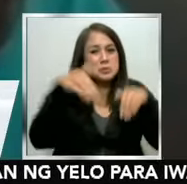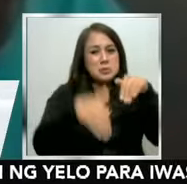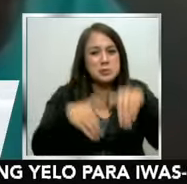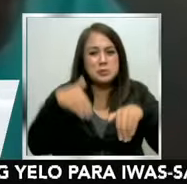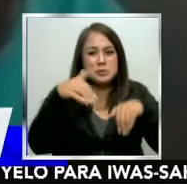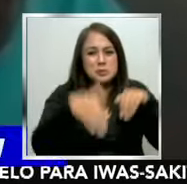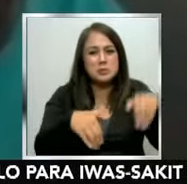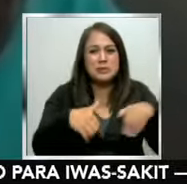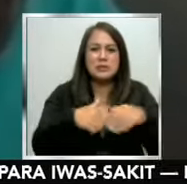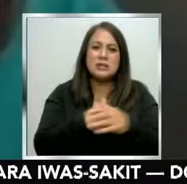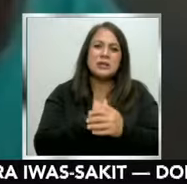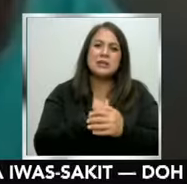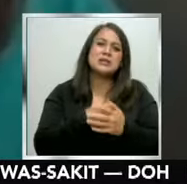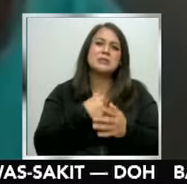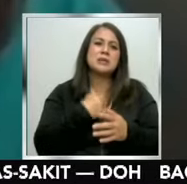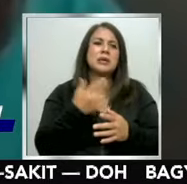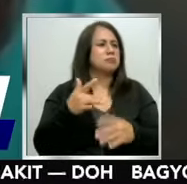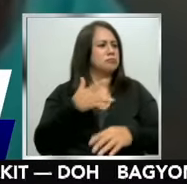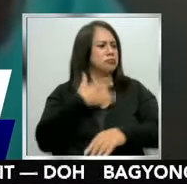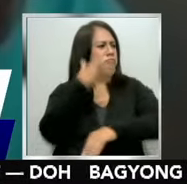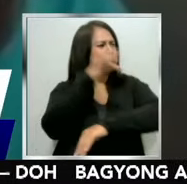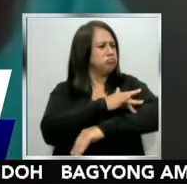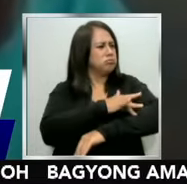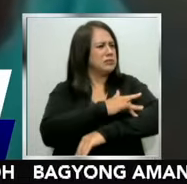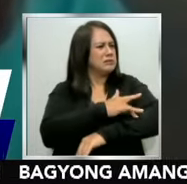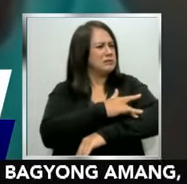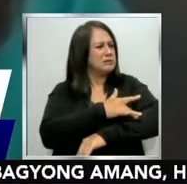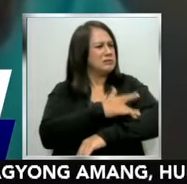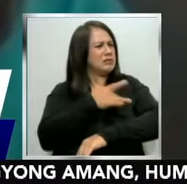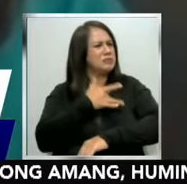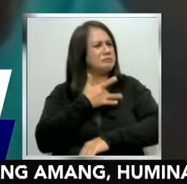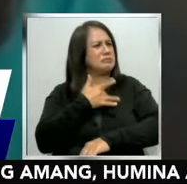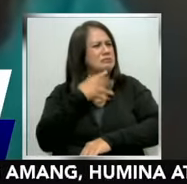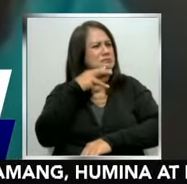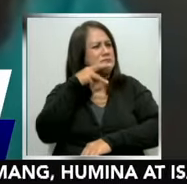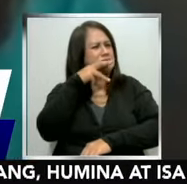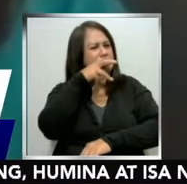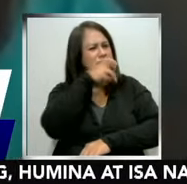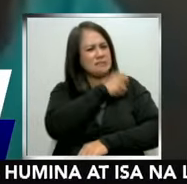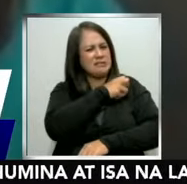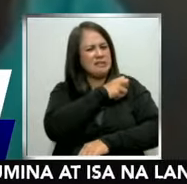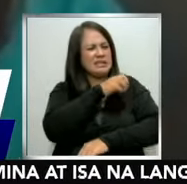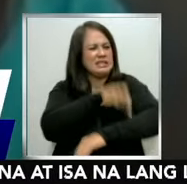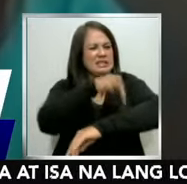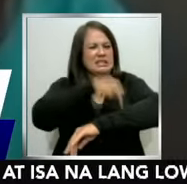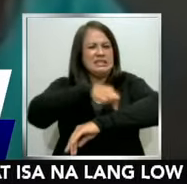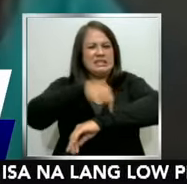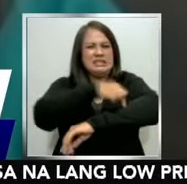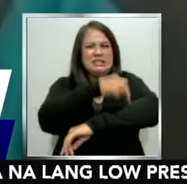something touched me and it felt weird, like a thousand thorns pinching me.